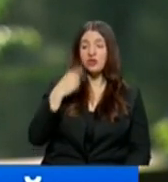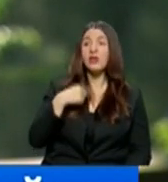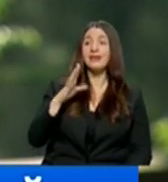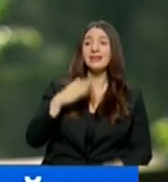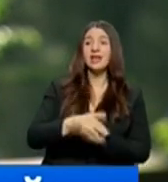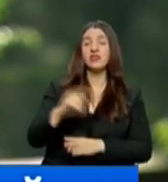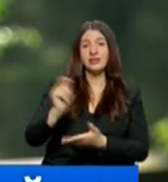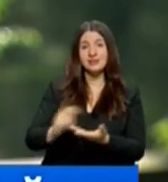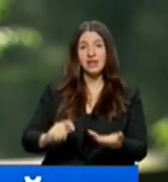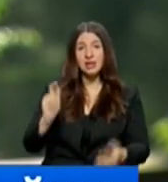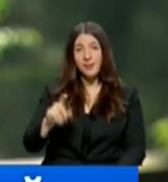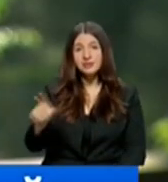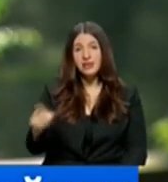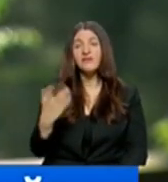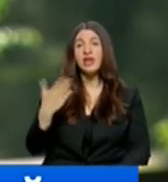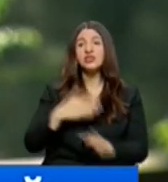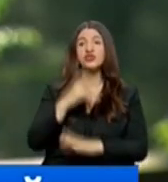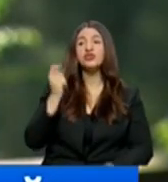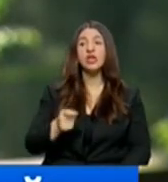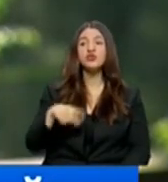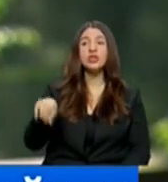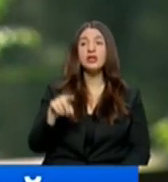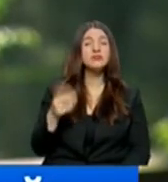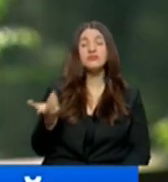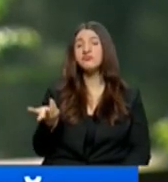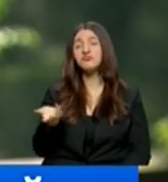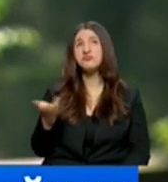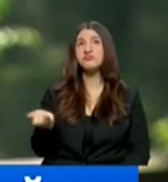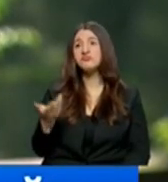gerçekleri yazarsan veya gerçekleri